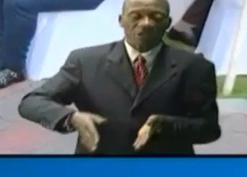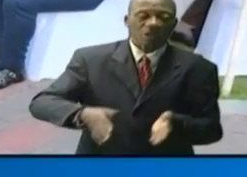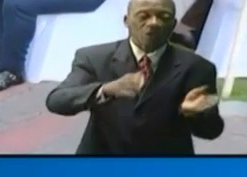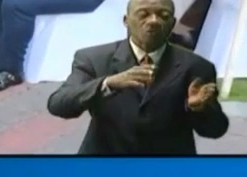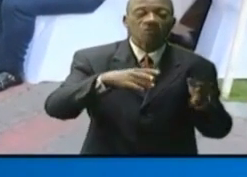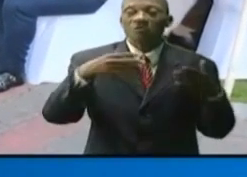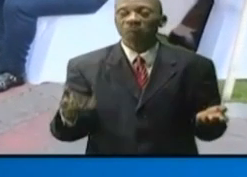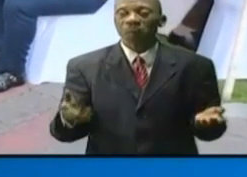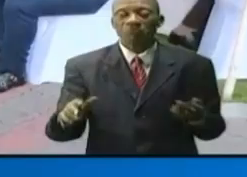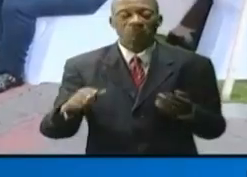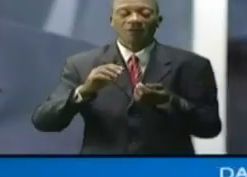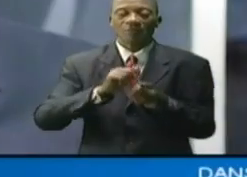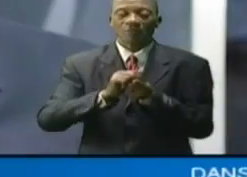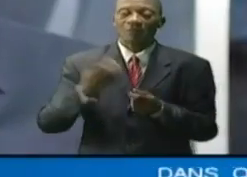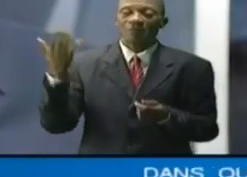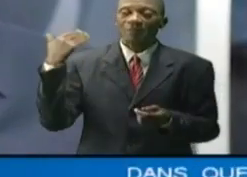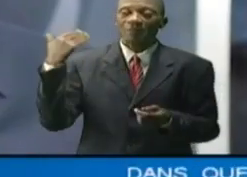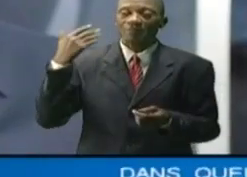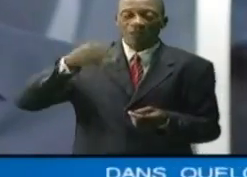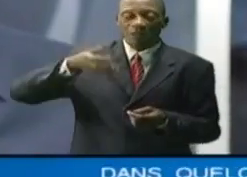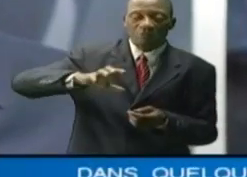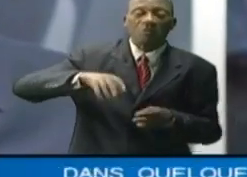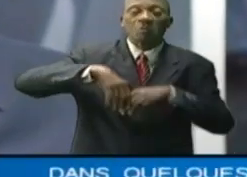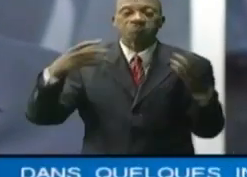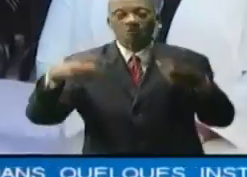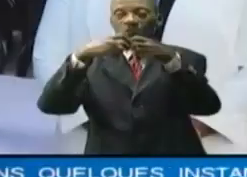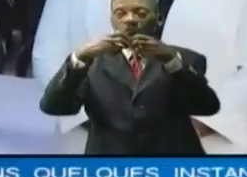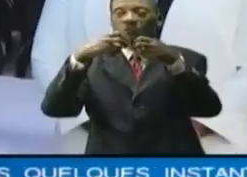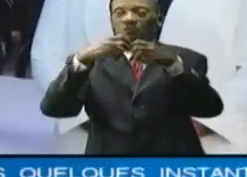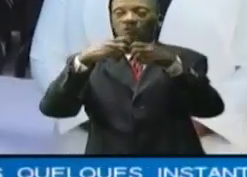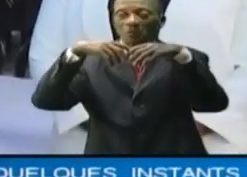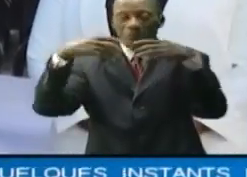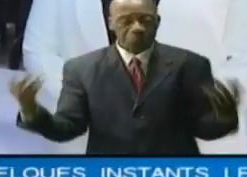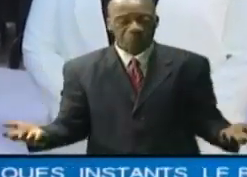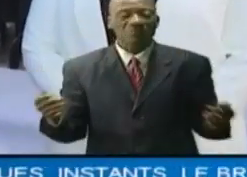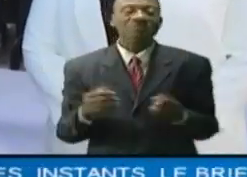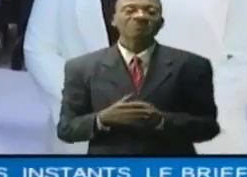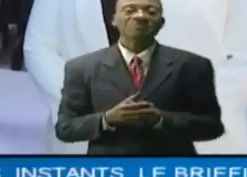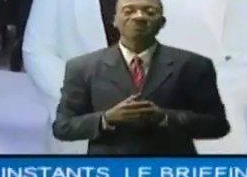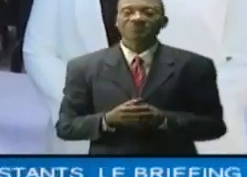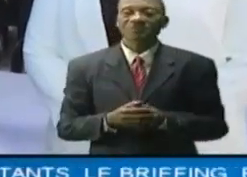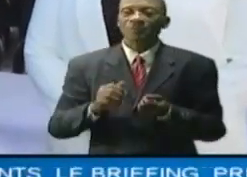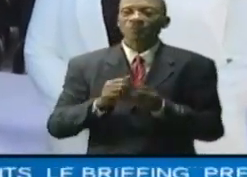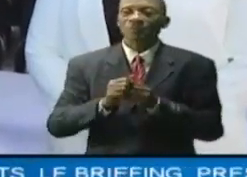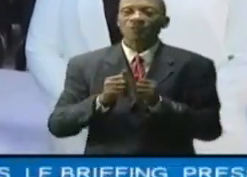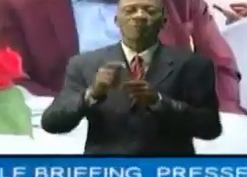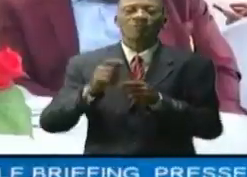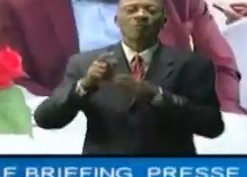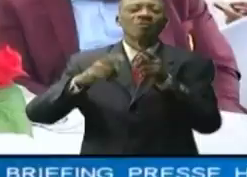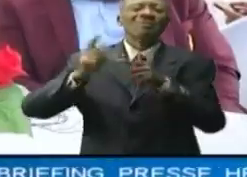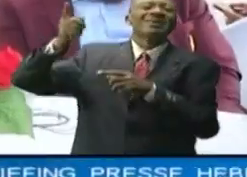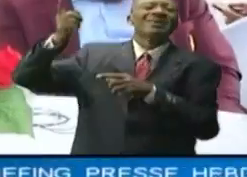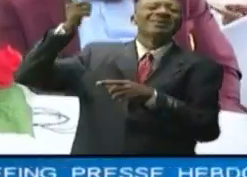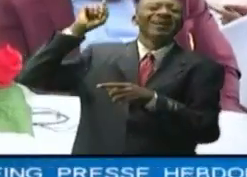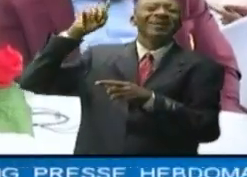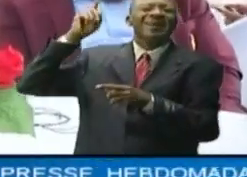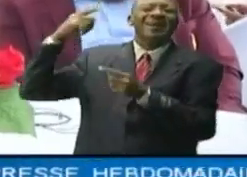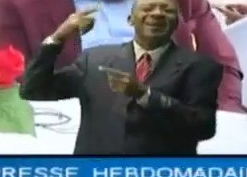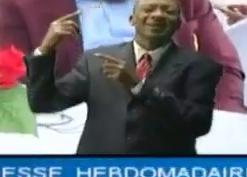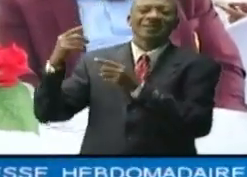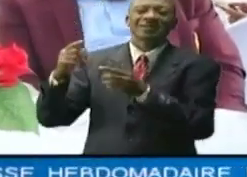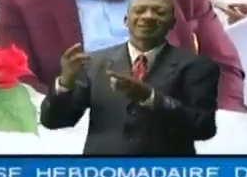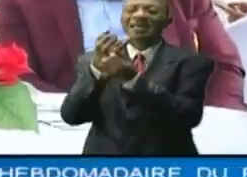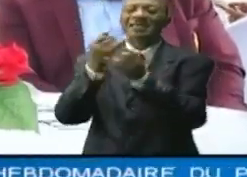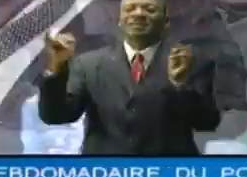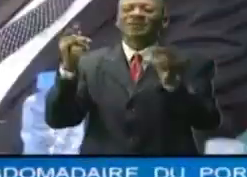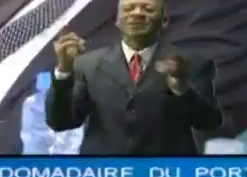eau potable et en électricité. Des problèmes qui remontent depuis l'indépendance. Congolo se meurt, conscient de